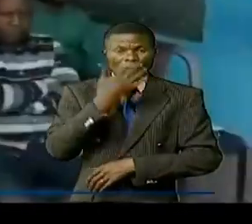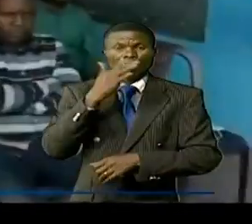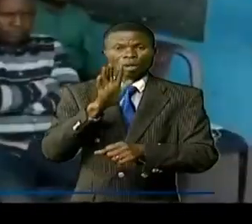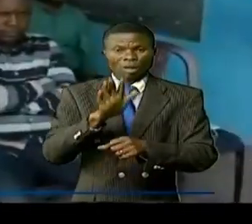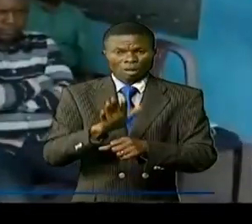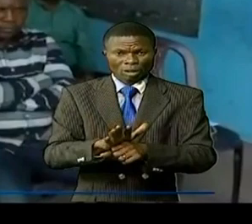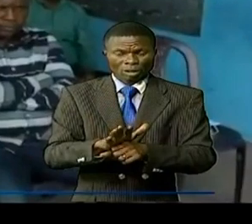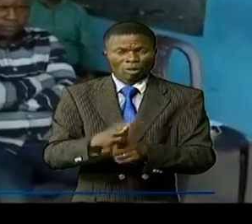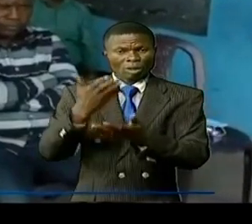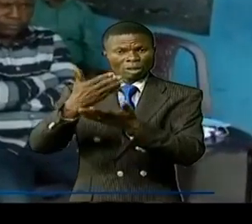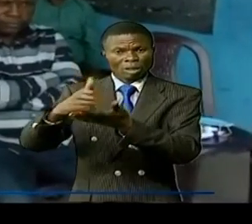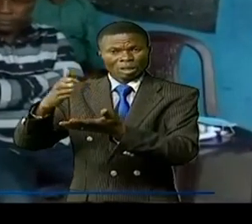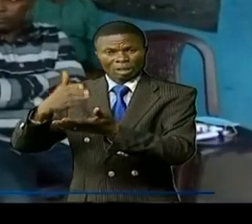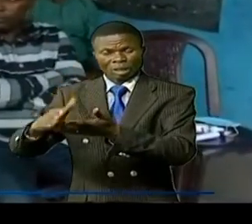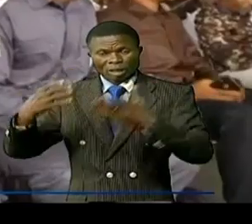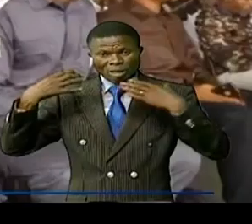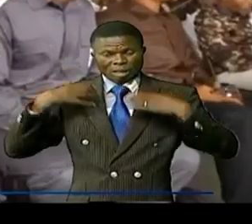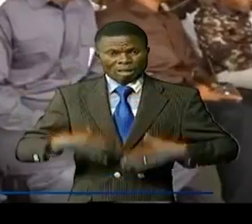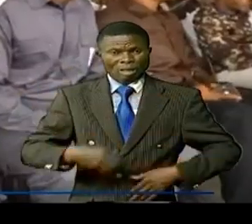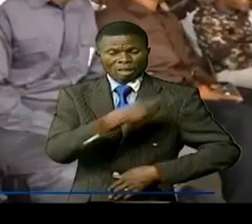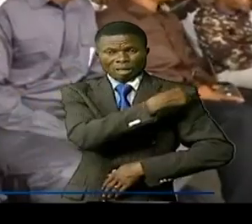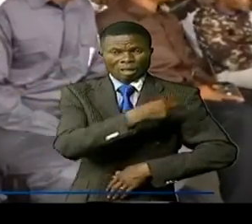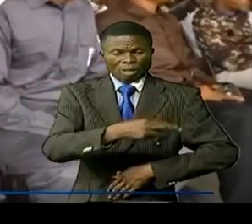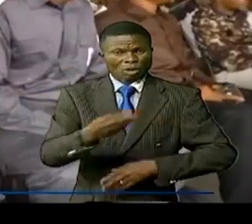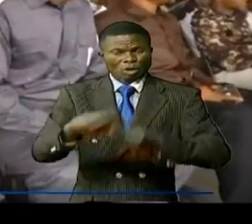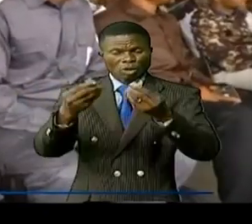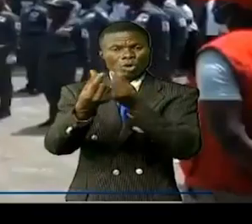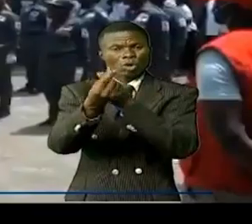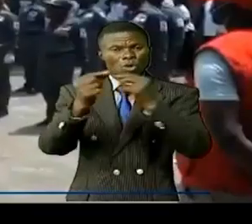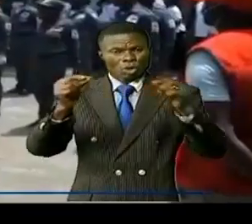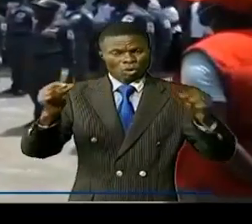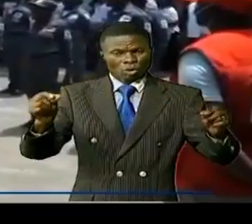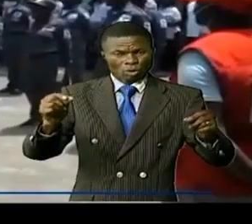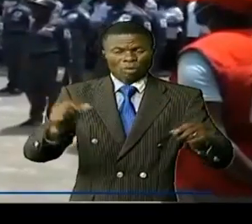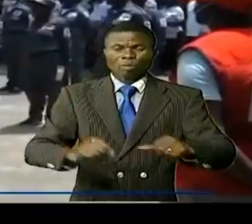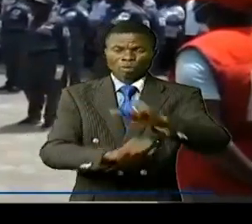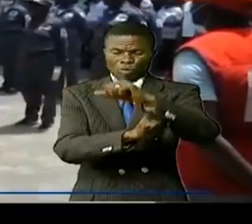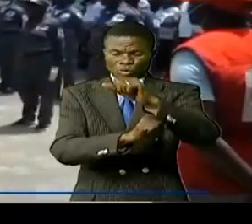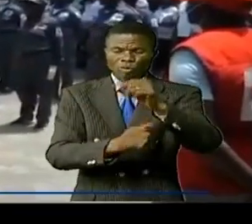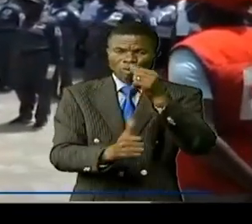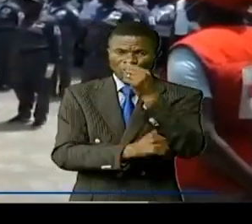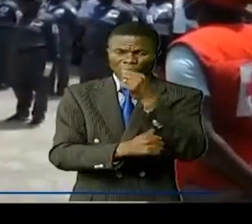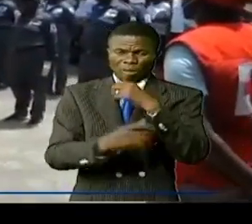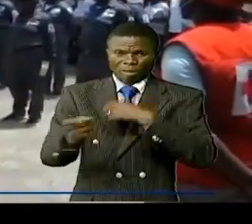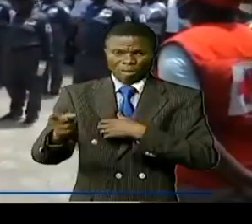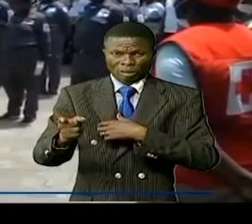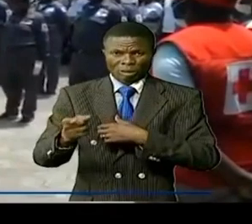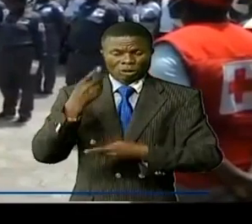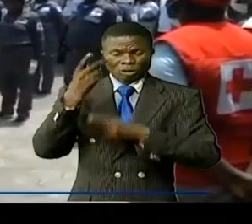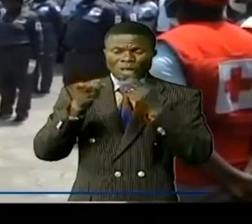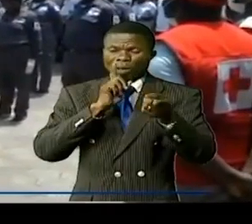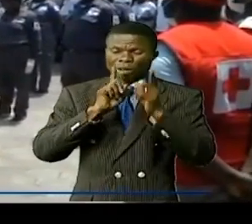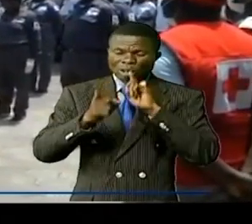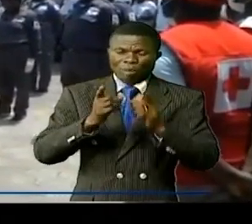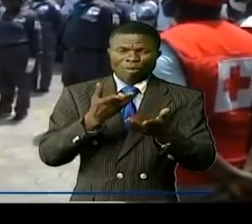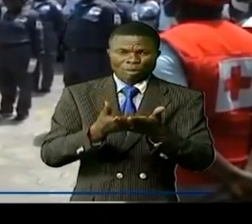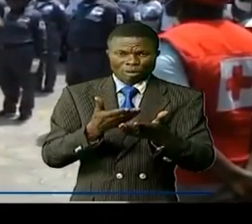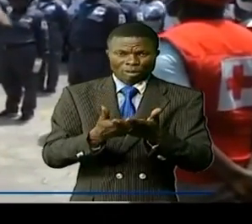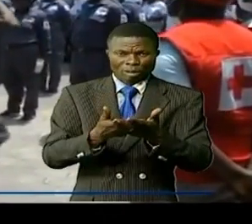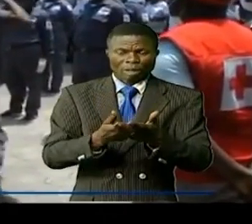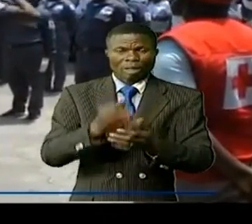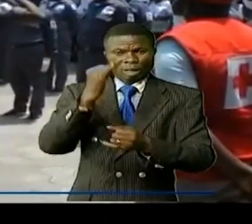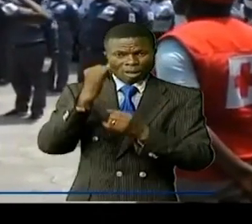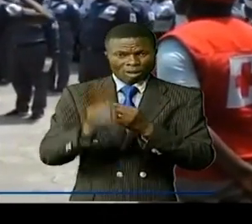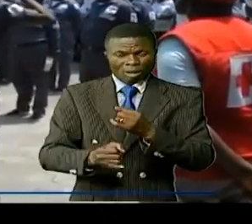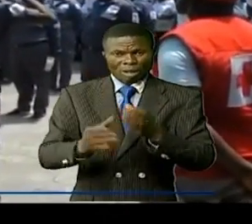la distribution des dites tenues se fera gratuitement au profit des secouristes. Cette tournée des causeries école va se boucler avec